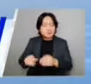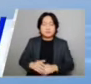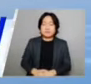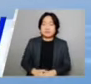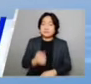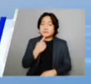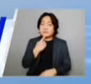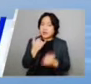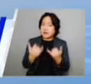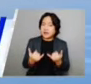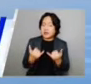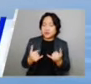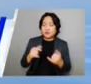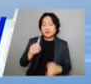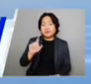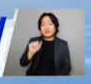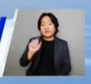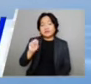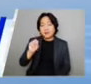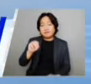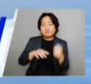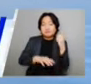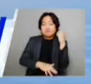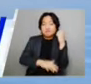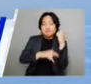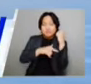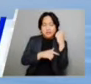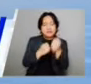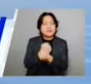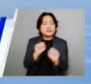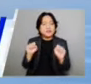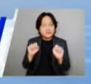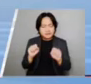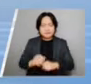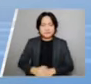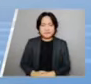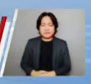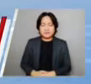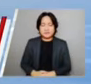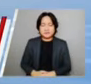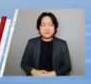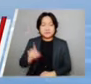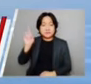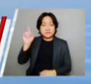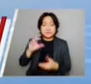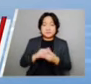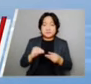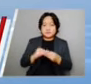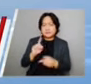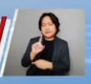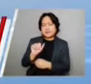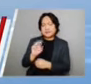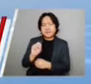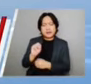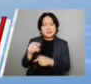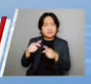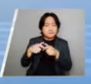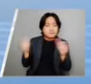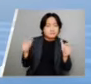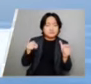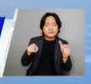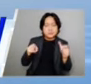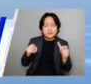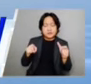ang mga dam ng Magat, Pantabangan at San Roque. Sa mga malalaking dams po natin, bago dumating ang bagyo, may controlled releases